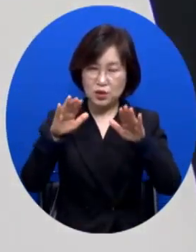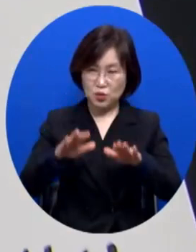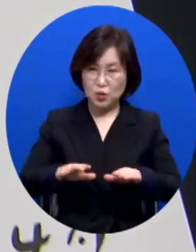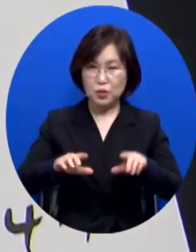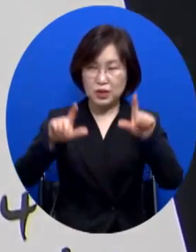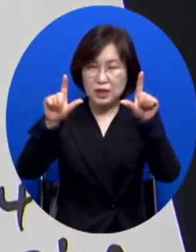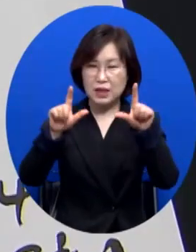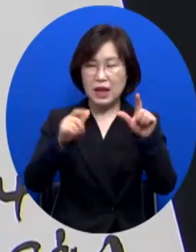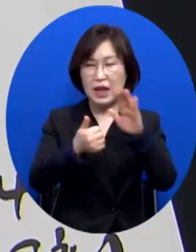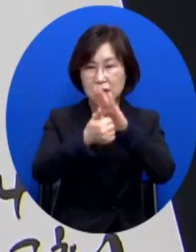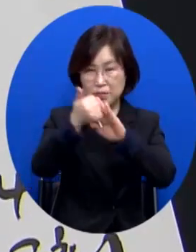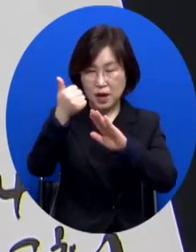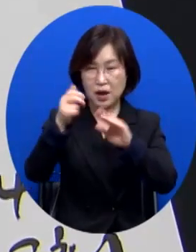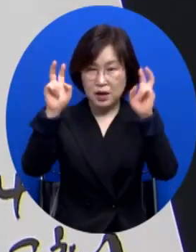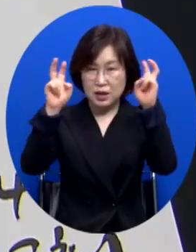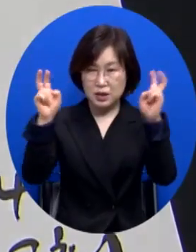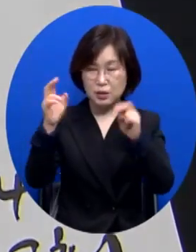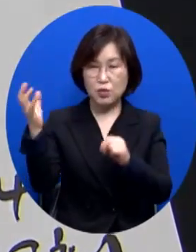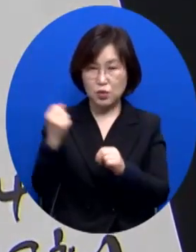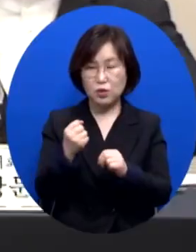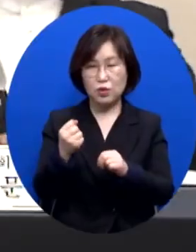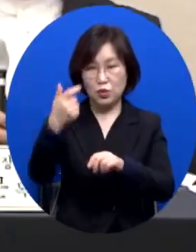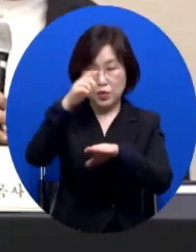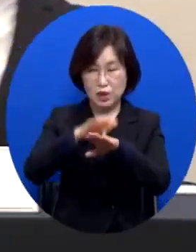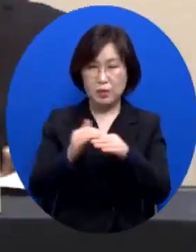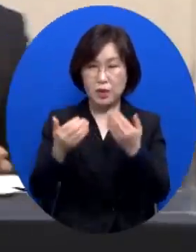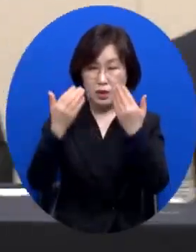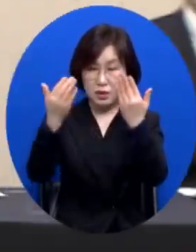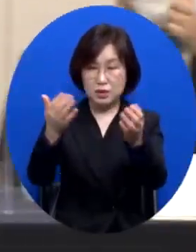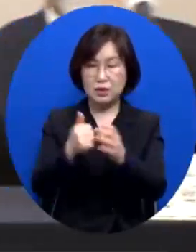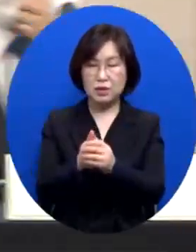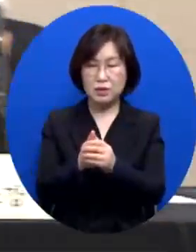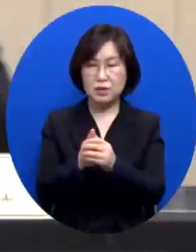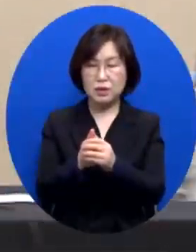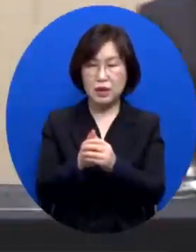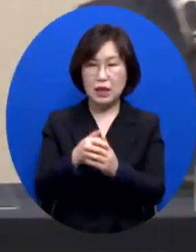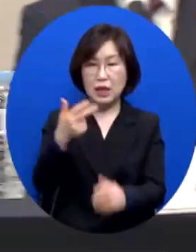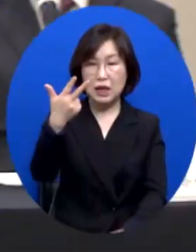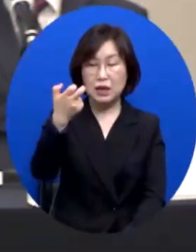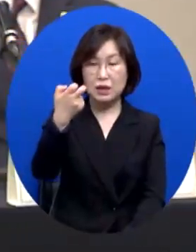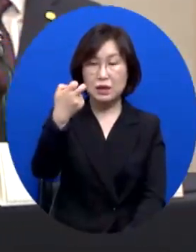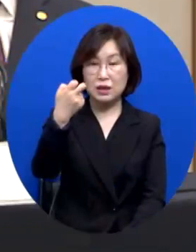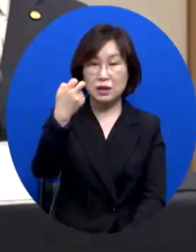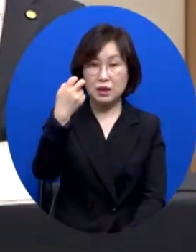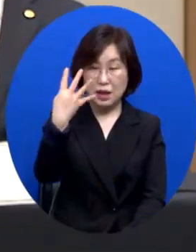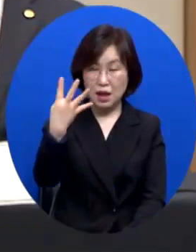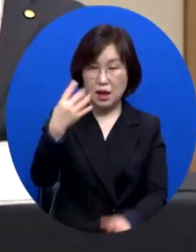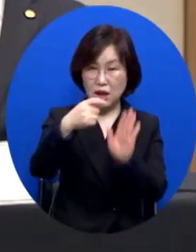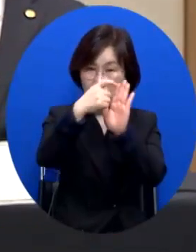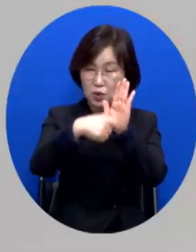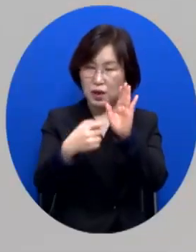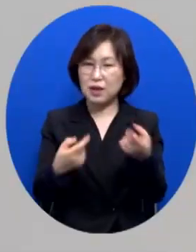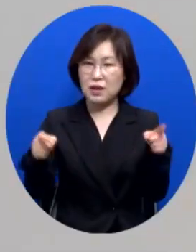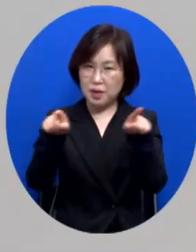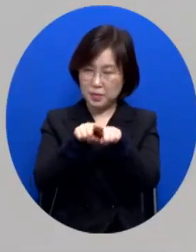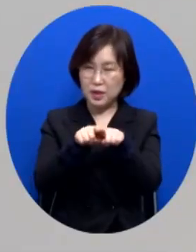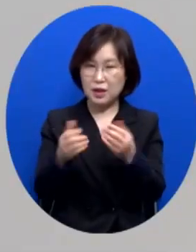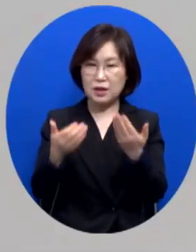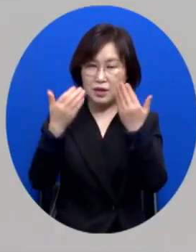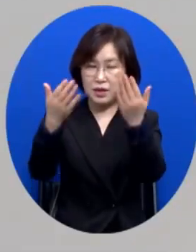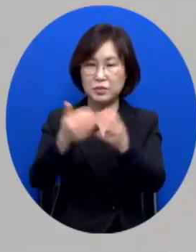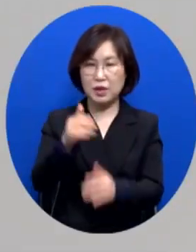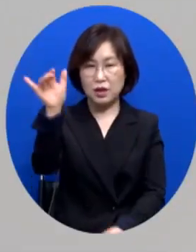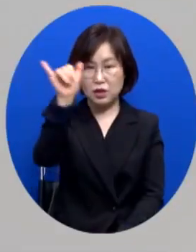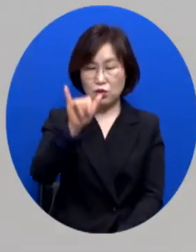희망이란 주제로 열릴 올해 부활절 연합예배는 한국교회 74개 교단이 동참해 드립니다. 특히